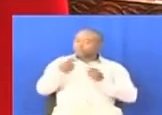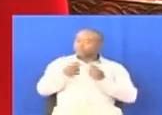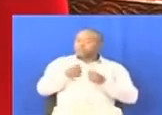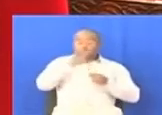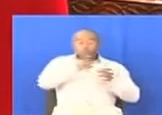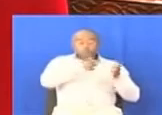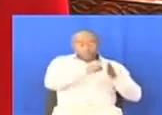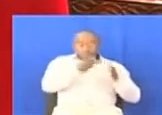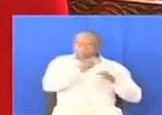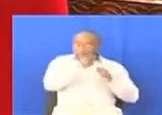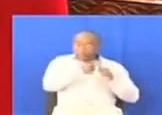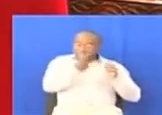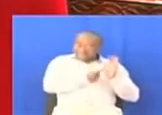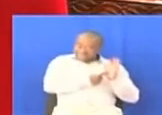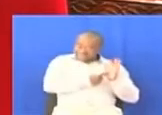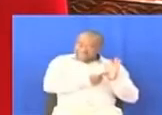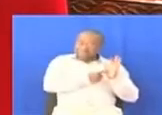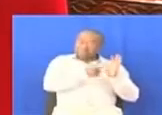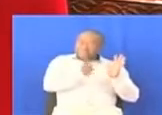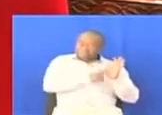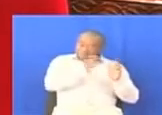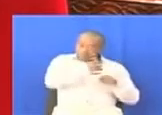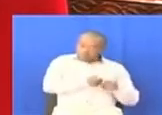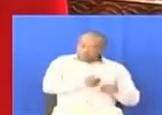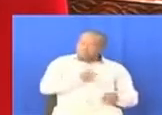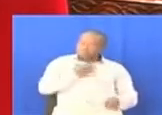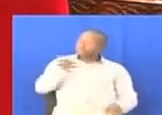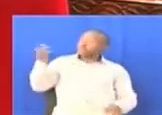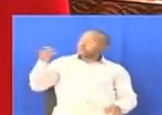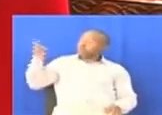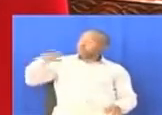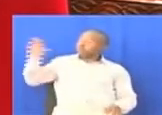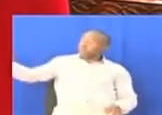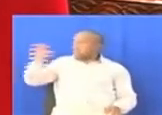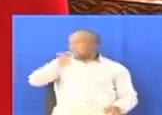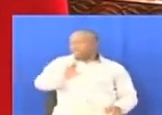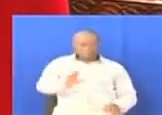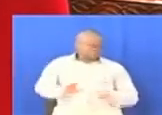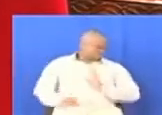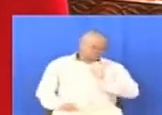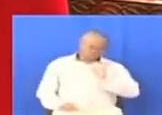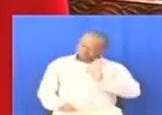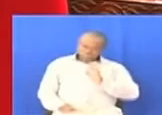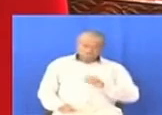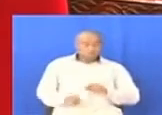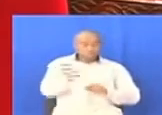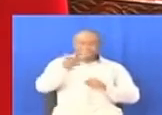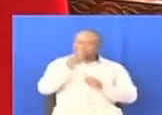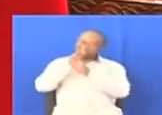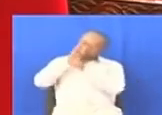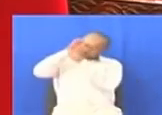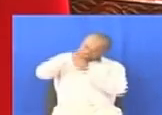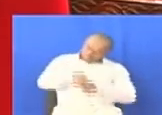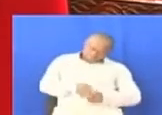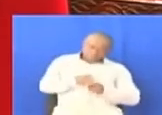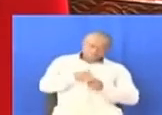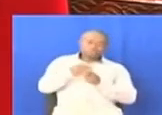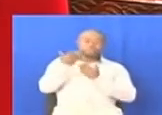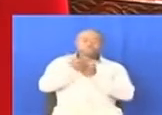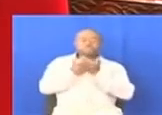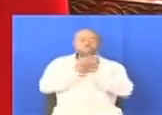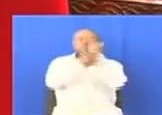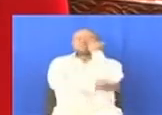bilioni 600-700 kwa mwezi, alafu baadaye anakuambia njoo chukue mkopo mwingine. Huu ulikuwa ni ukandamizaji wa nchi masikini na